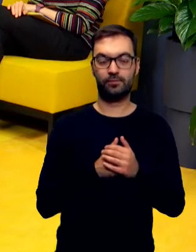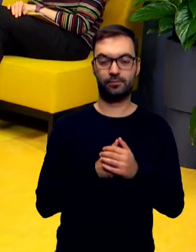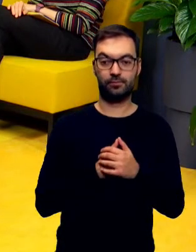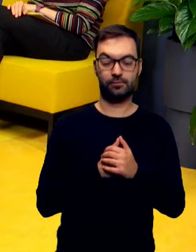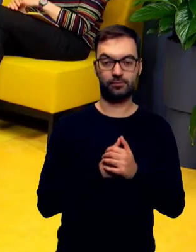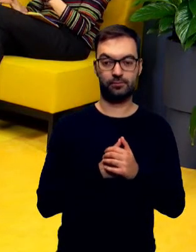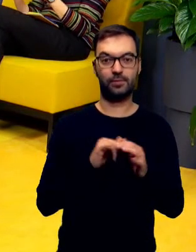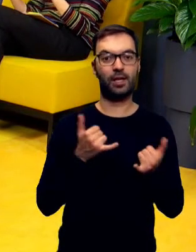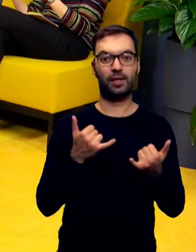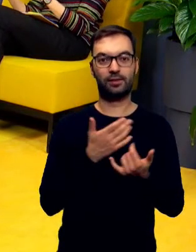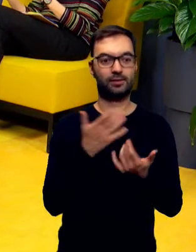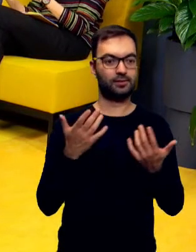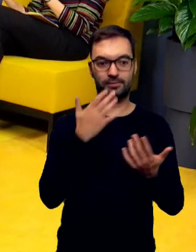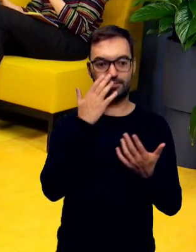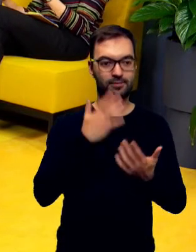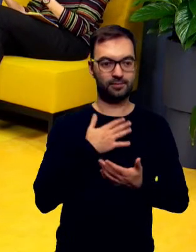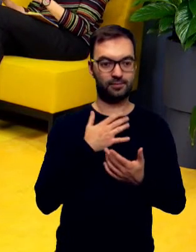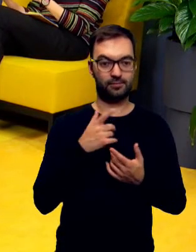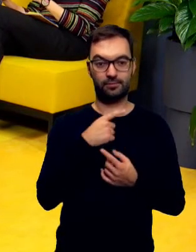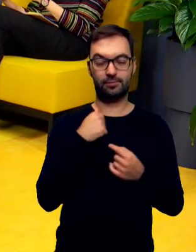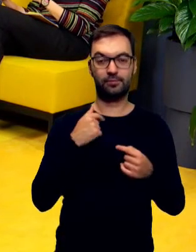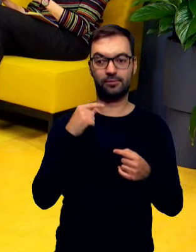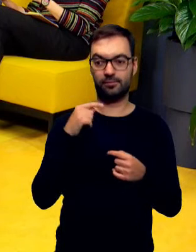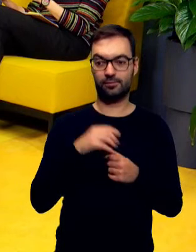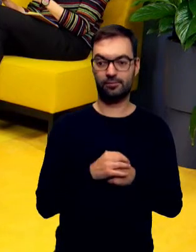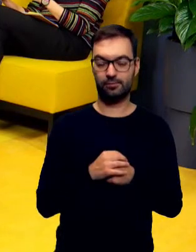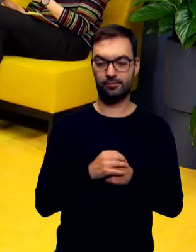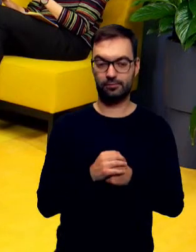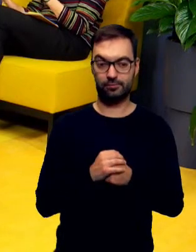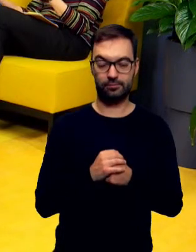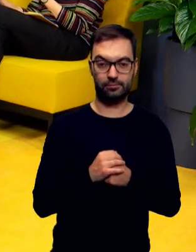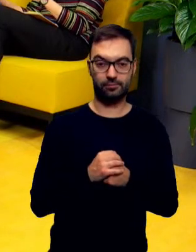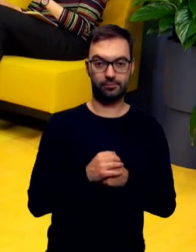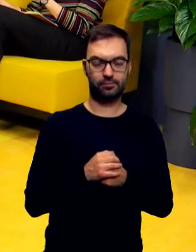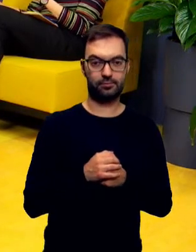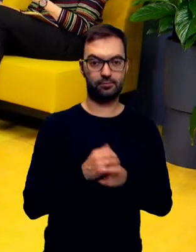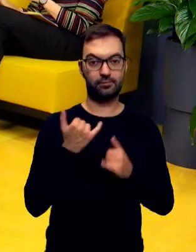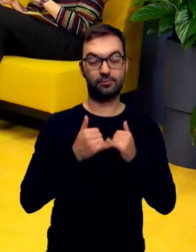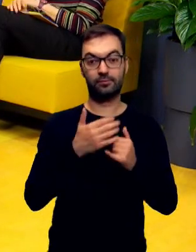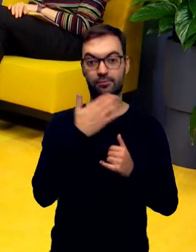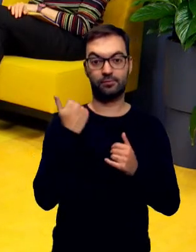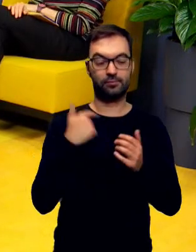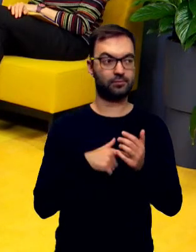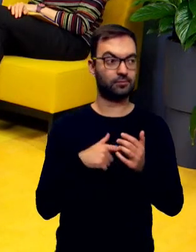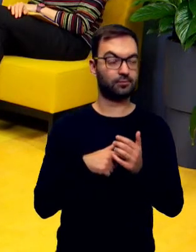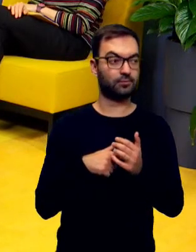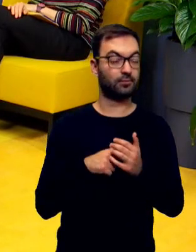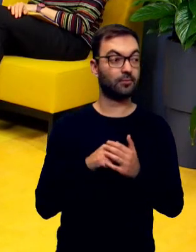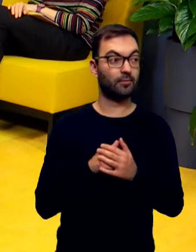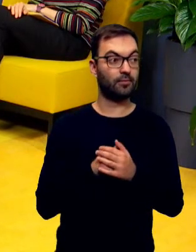I właśnie, jak to jest tak naprawdę? Czy my jesteśmy w stanie, jeśli nie ma jakichś,